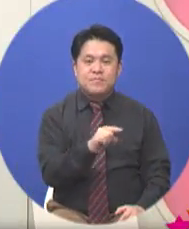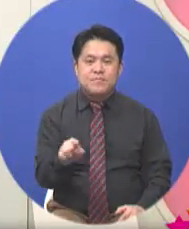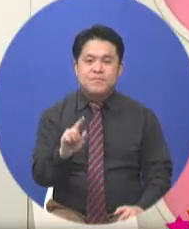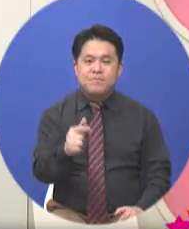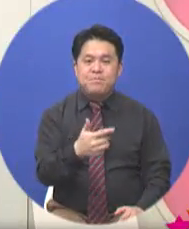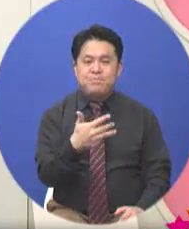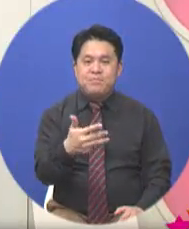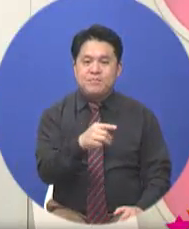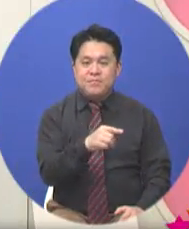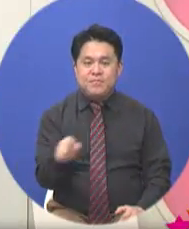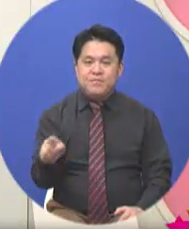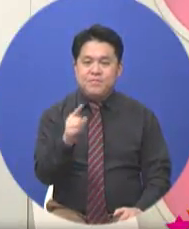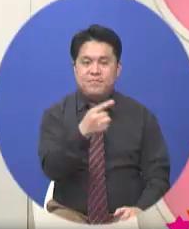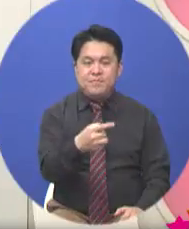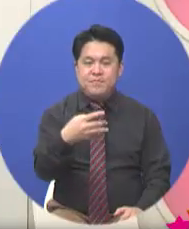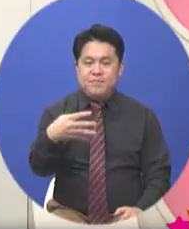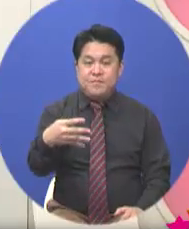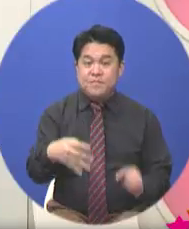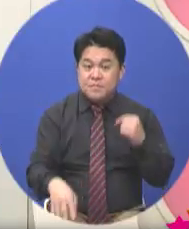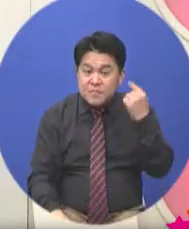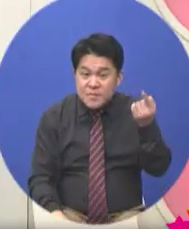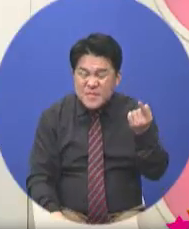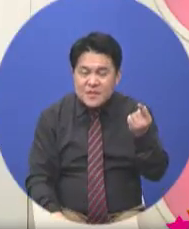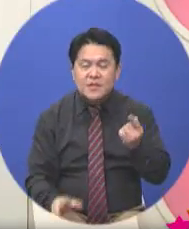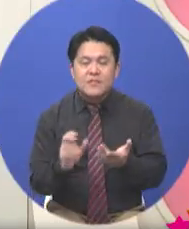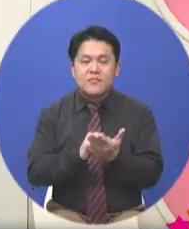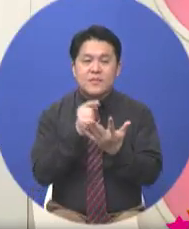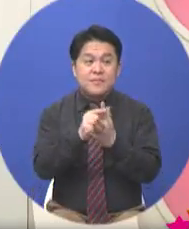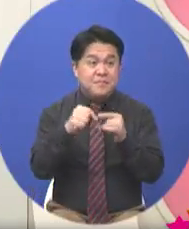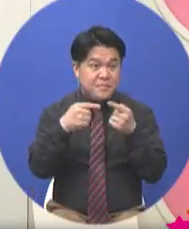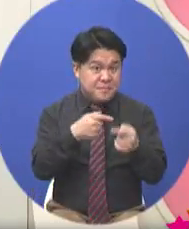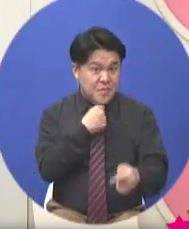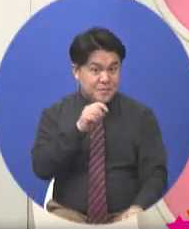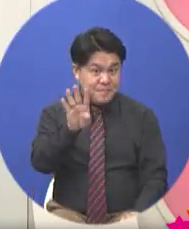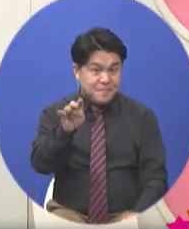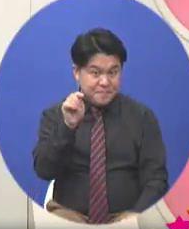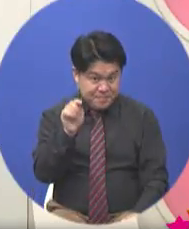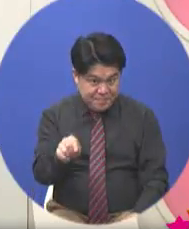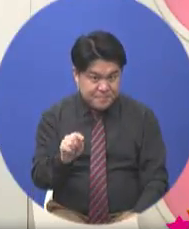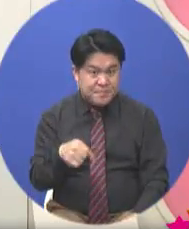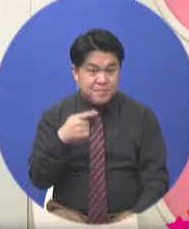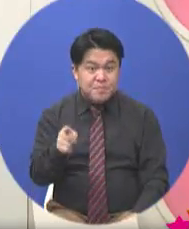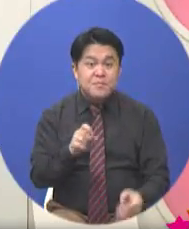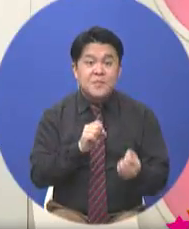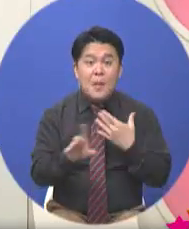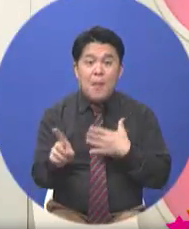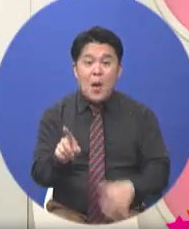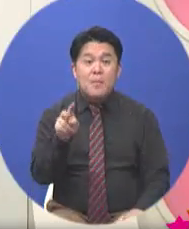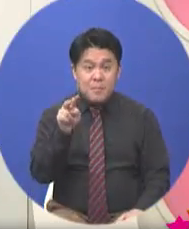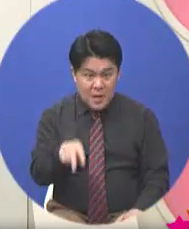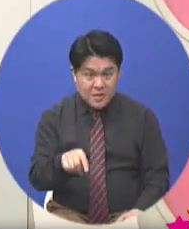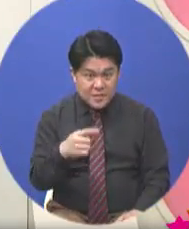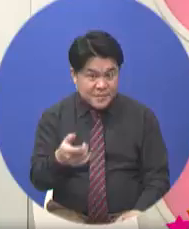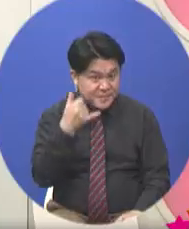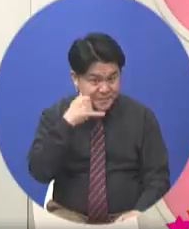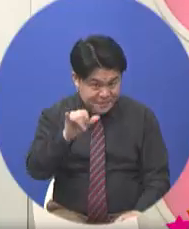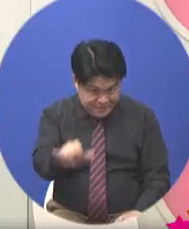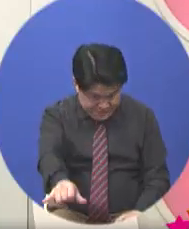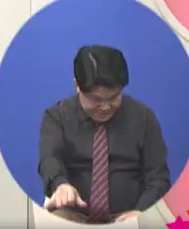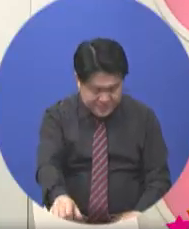060-6081004번을 누르시고 예. 4번을 다시 누르신 다음에 정답을 누르시고 수화기